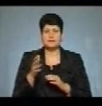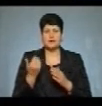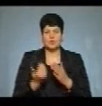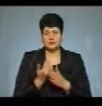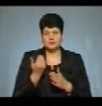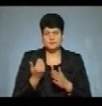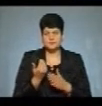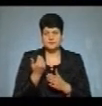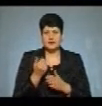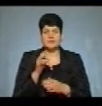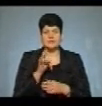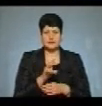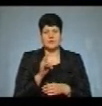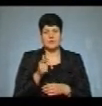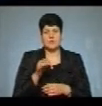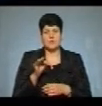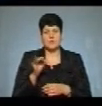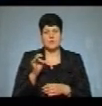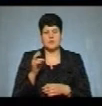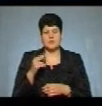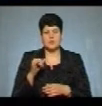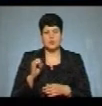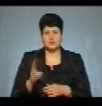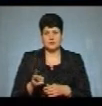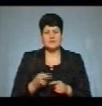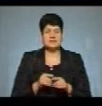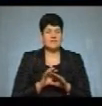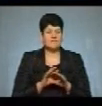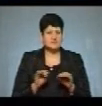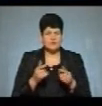та моніторингу Надія Гордіюк. Це вся